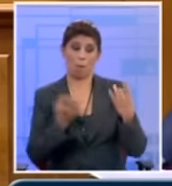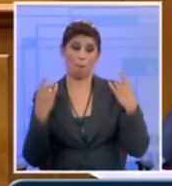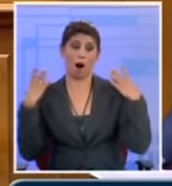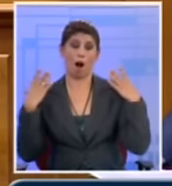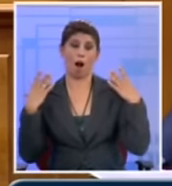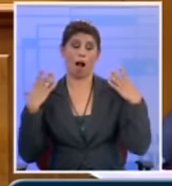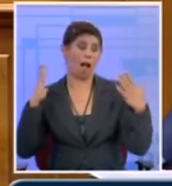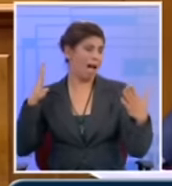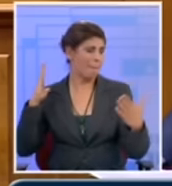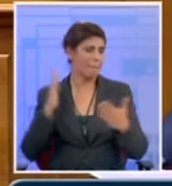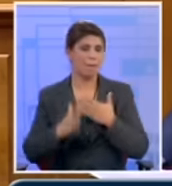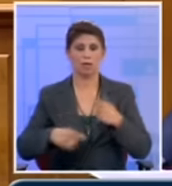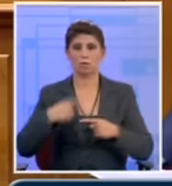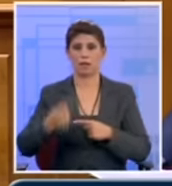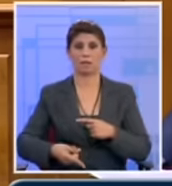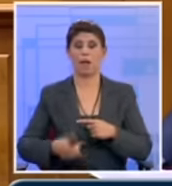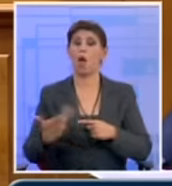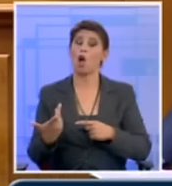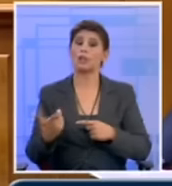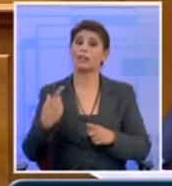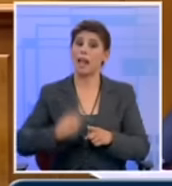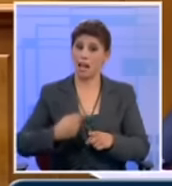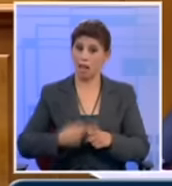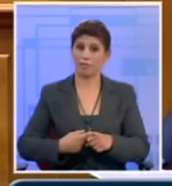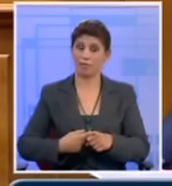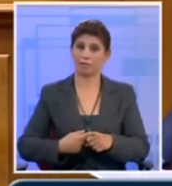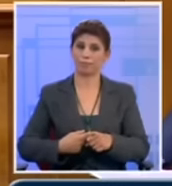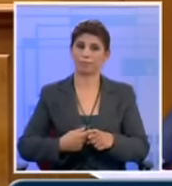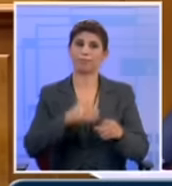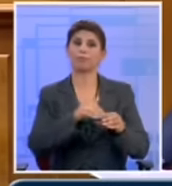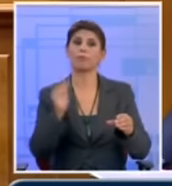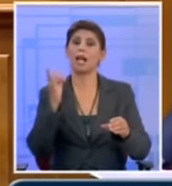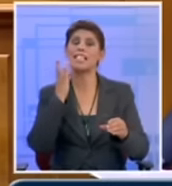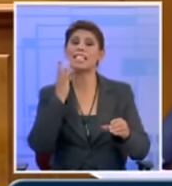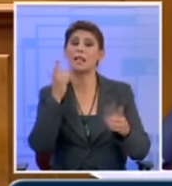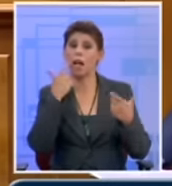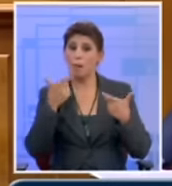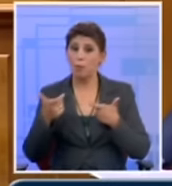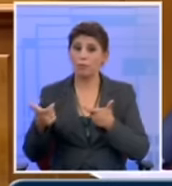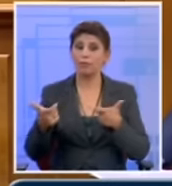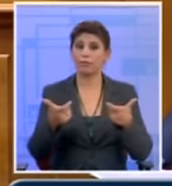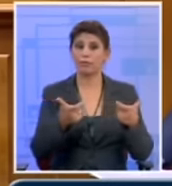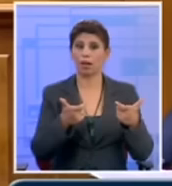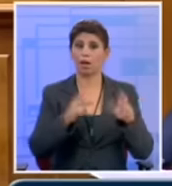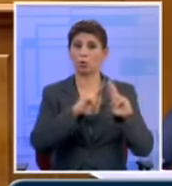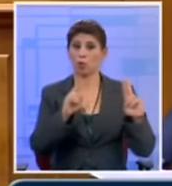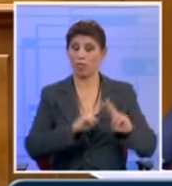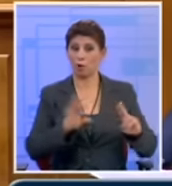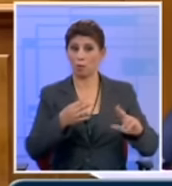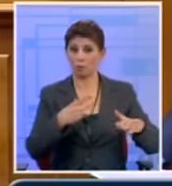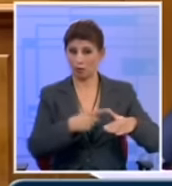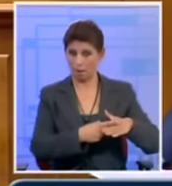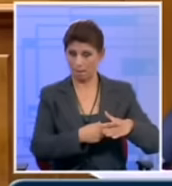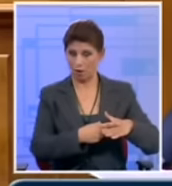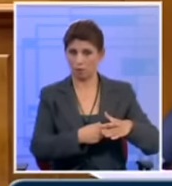ευθύς αμέσως, ότι η χώρα θα αποχωρούσε από την σκληρή εποπτεία του Διεθνούς Νομισματικού